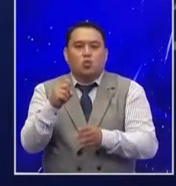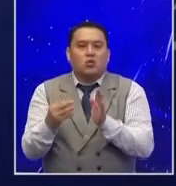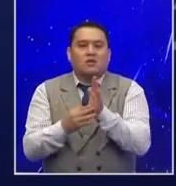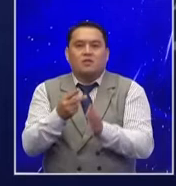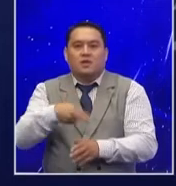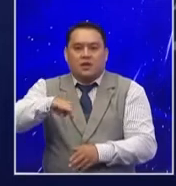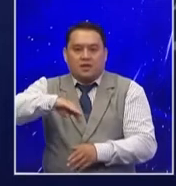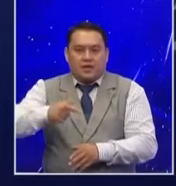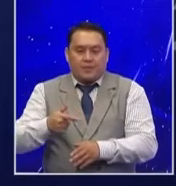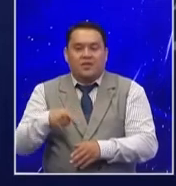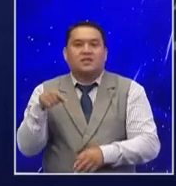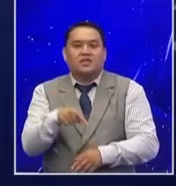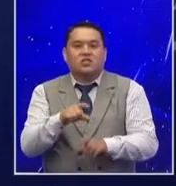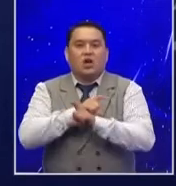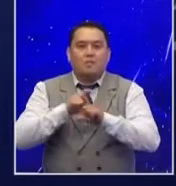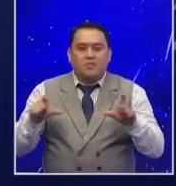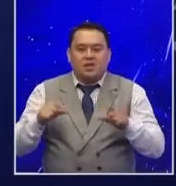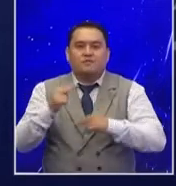тенге. Порядка 1000 объектов